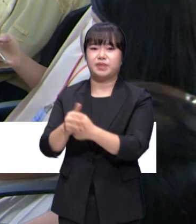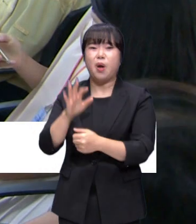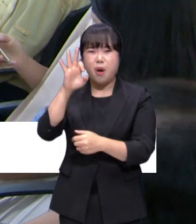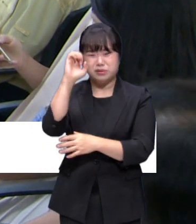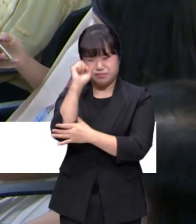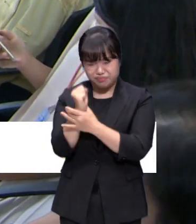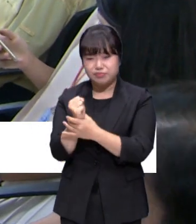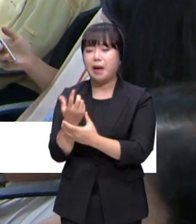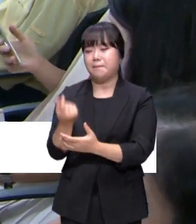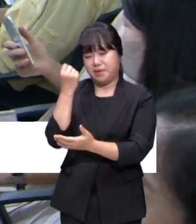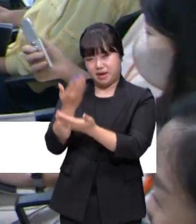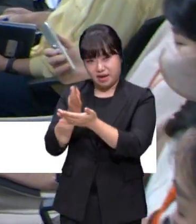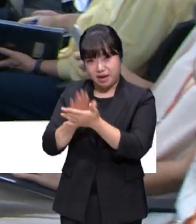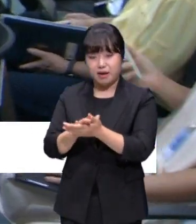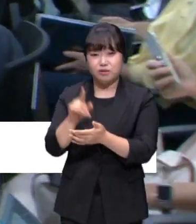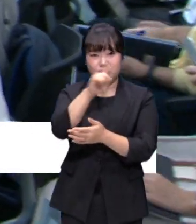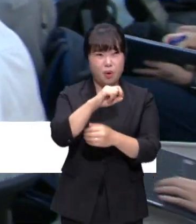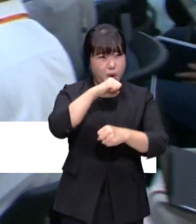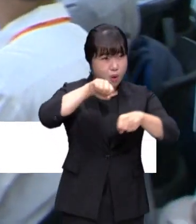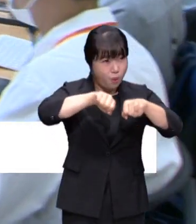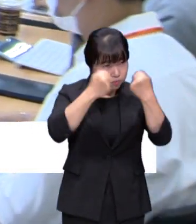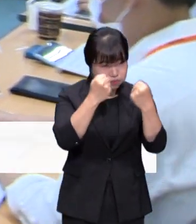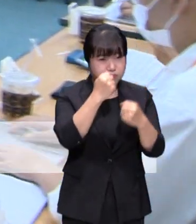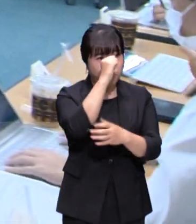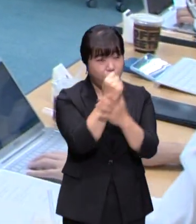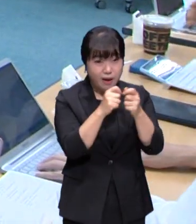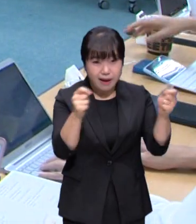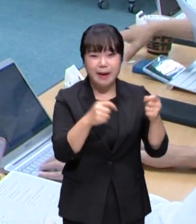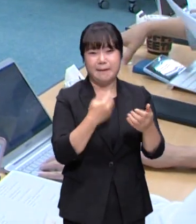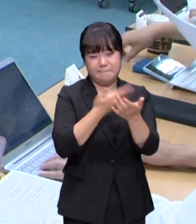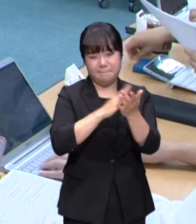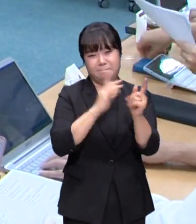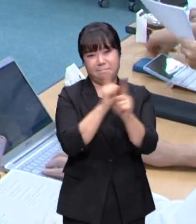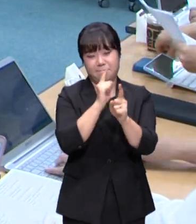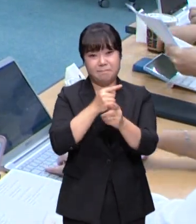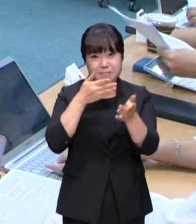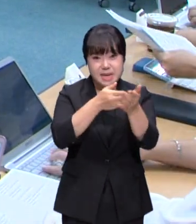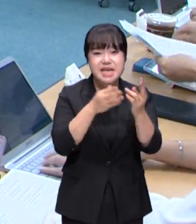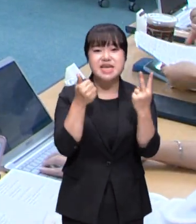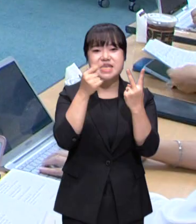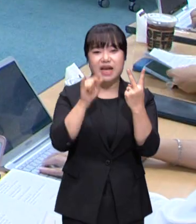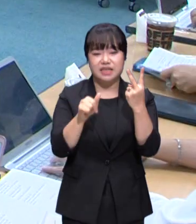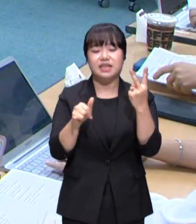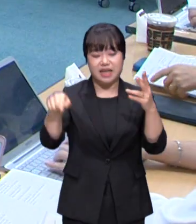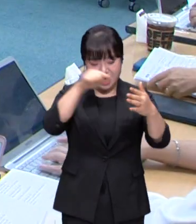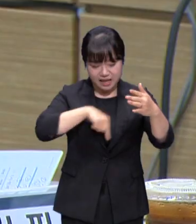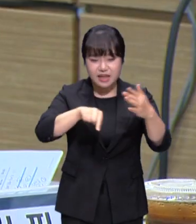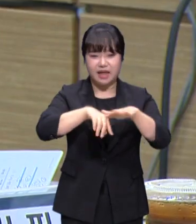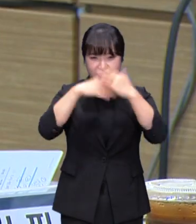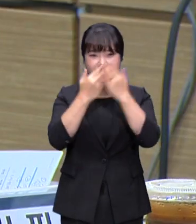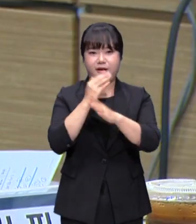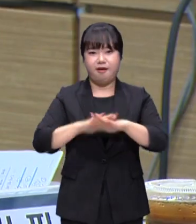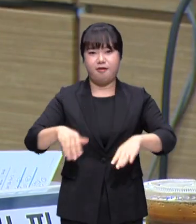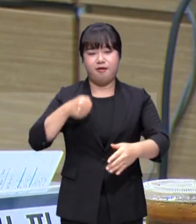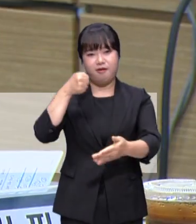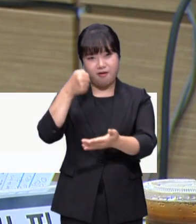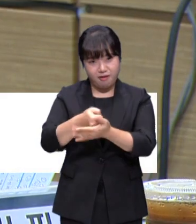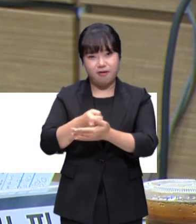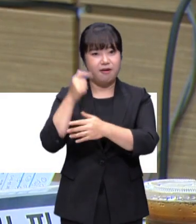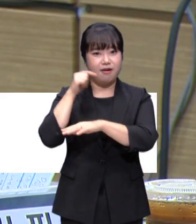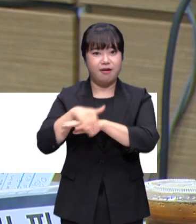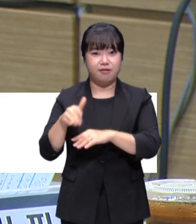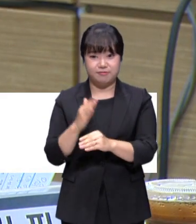교체와 시설 리모델링 등의 추경 예산을 조정해 2학기 내에 바꾸겠다는 계획입니다.